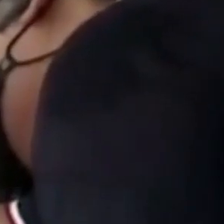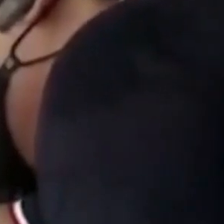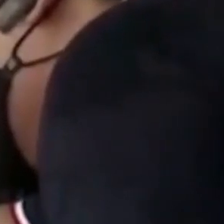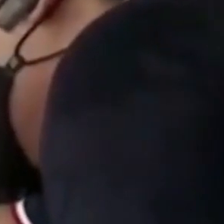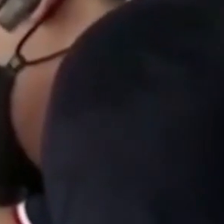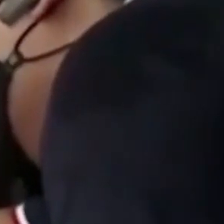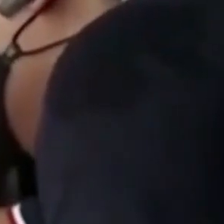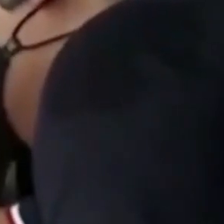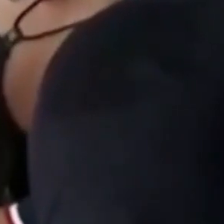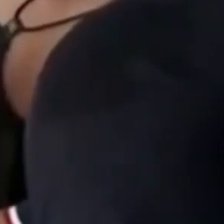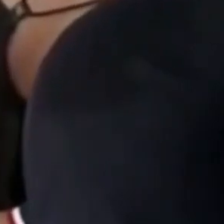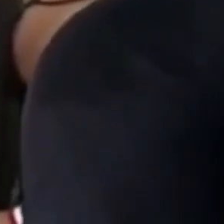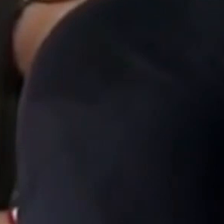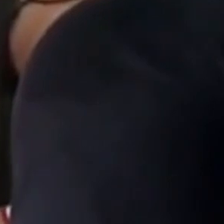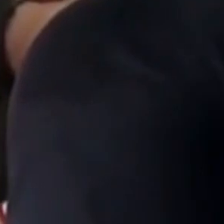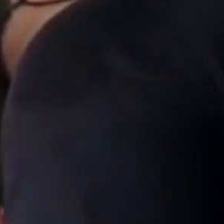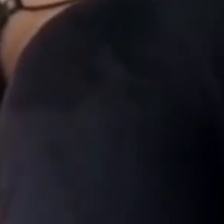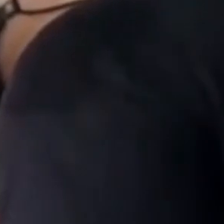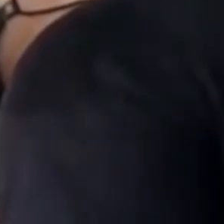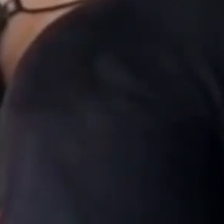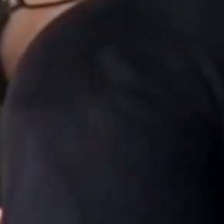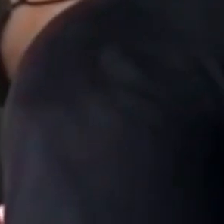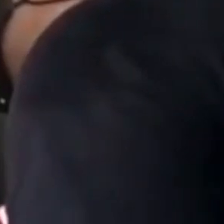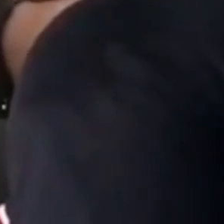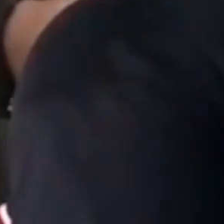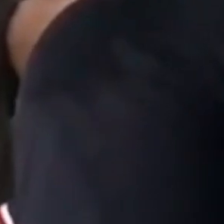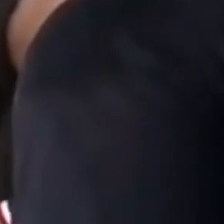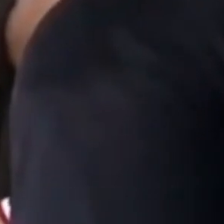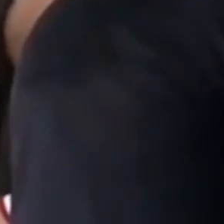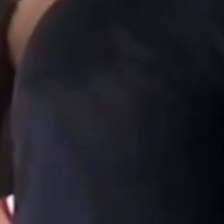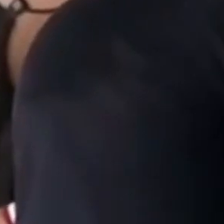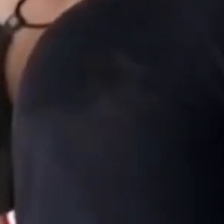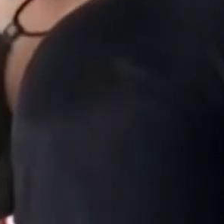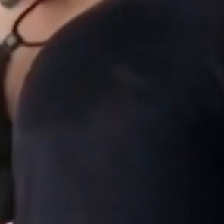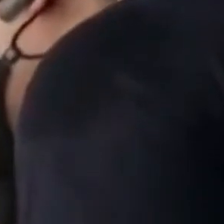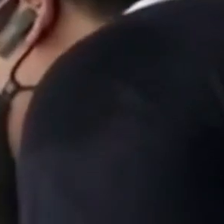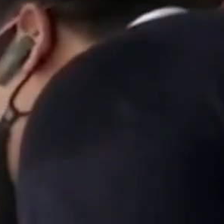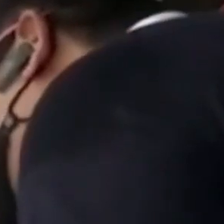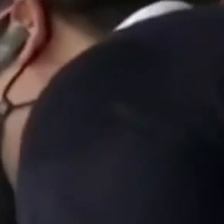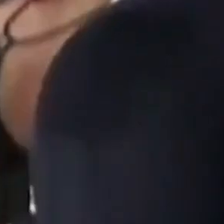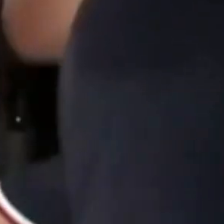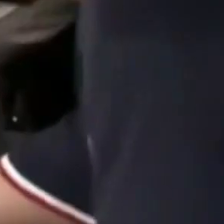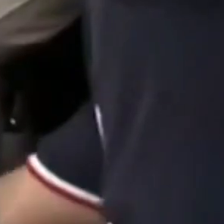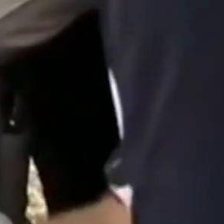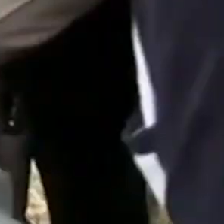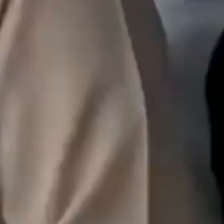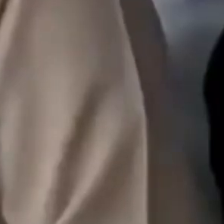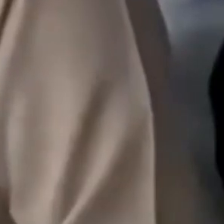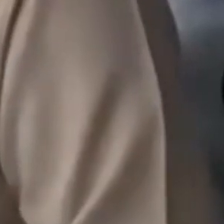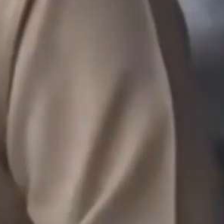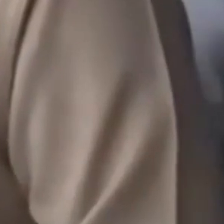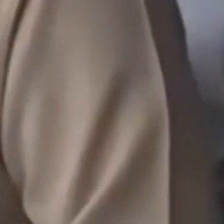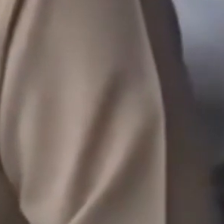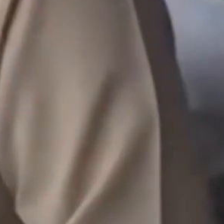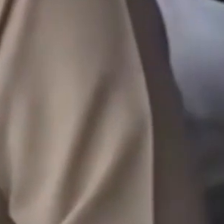ะครับยิ่งช่วงนี้ดีเลยนะครับเพราะว่ามันถูกลงด้วยเนาะคือจากผมเคยเห็นเนี่ยตามตลาดเนี่ยกุ้งเนี่ยกิโลนึงมัน300ก